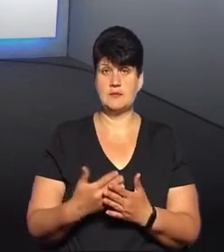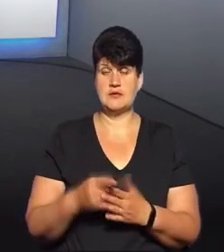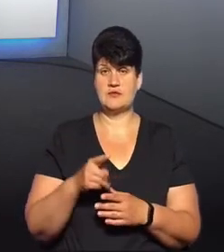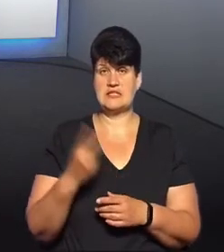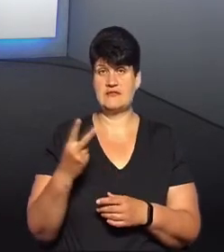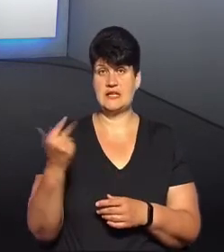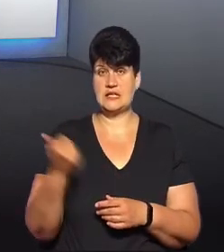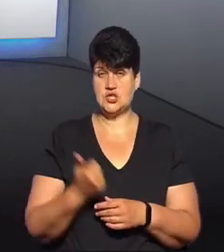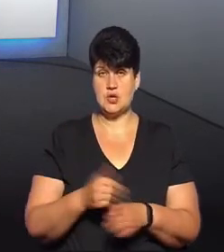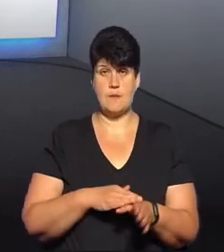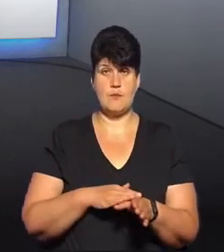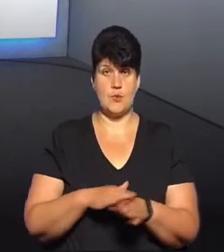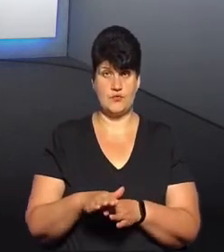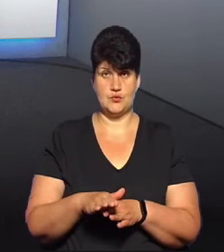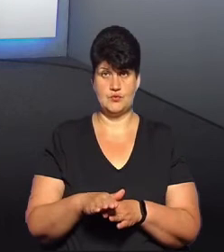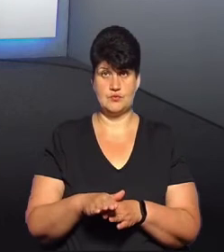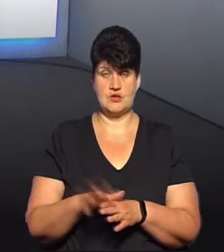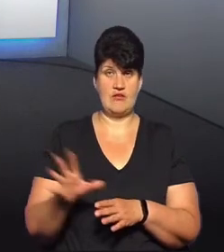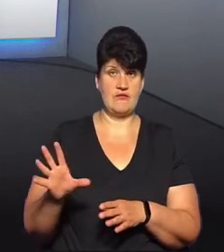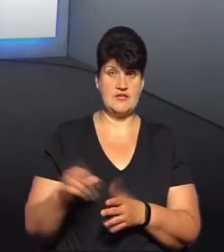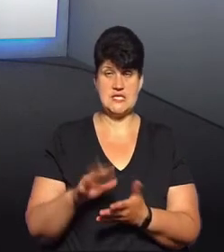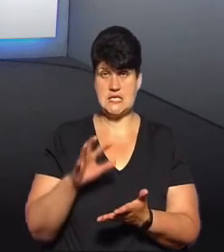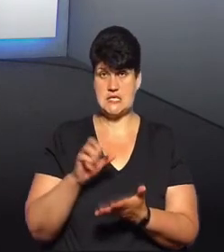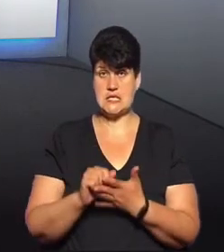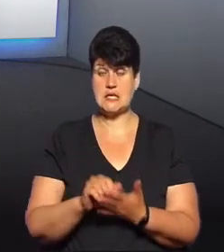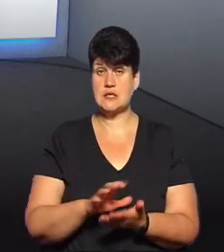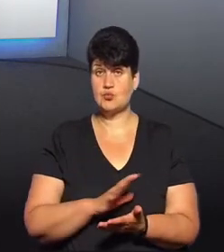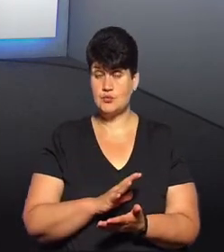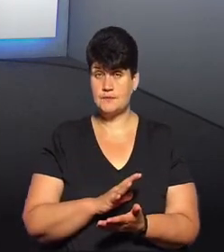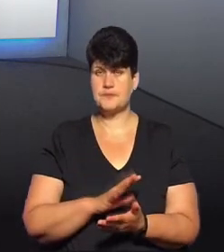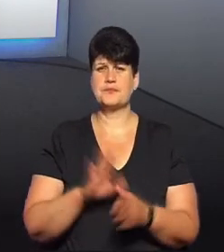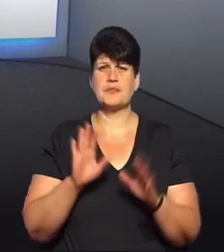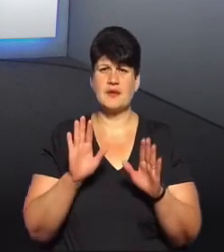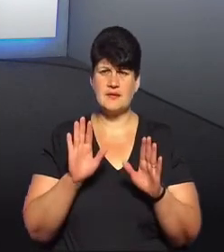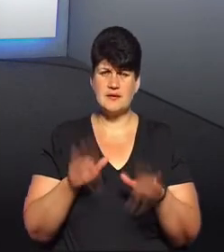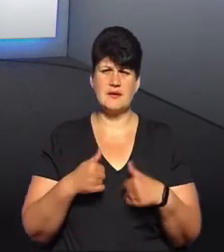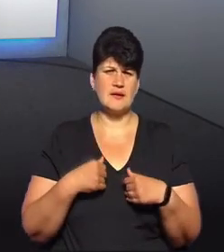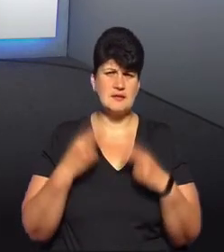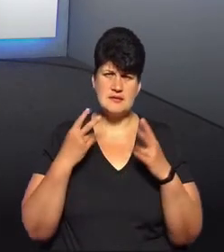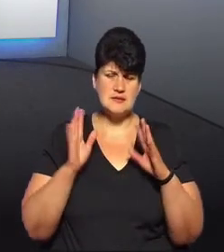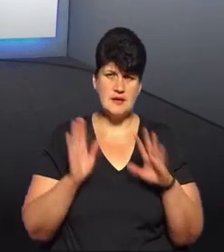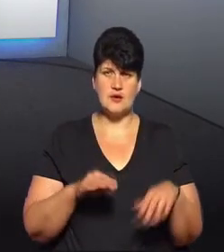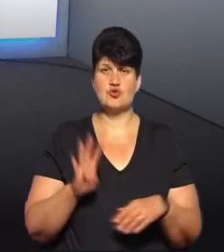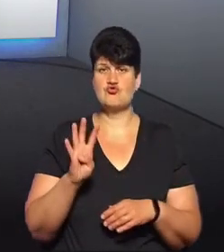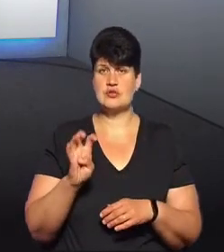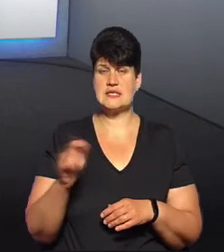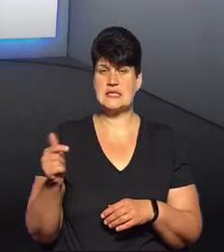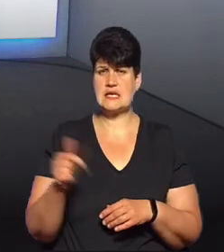повністю всі були вже зайняті, так? Там, нехай там, я не знаю, 400 гривень – це саме